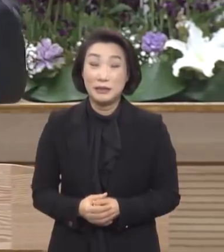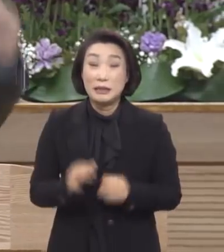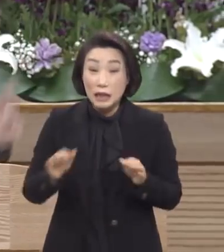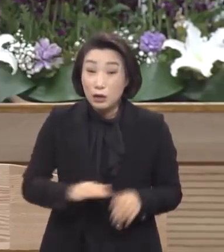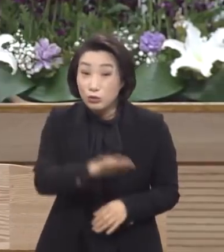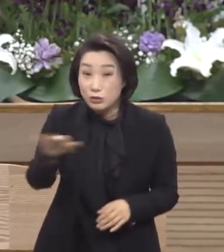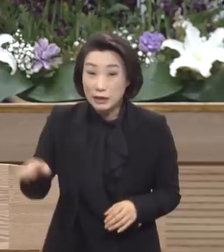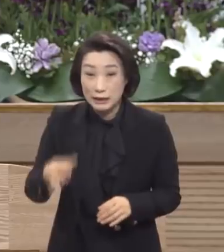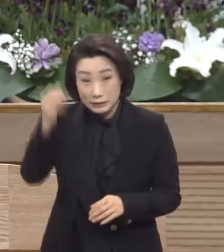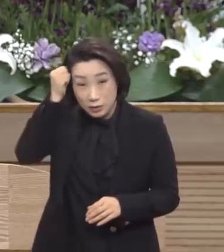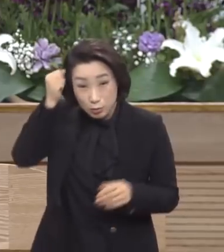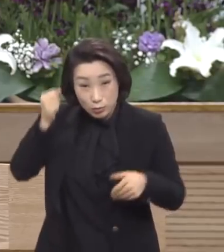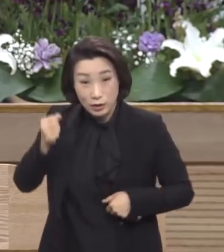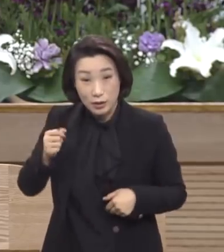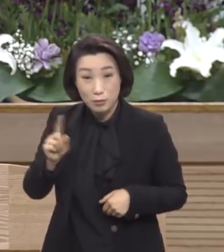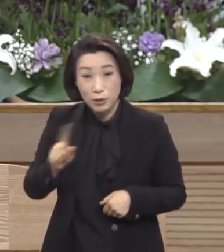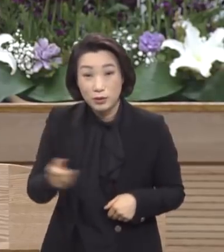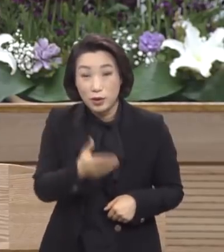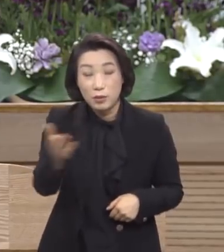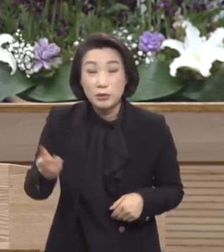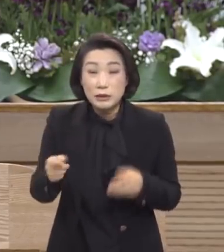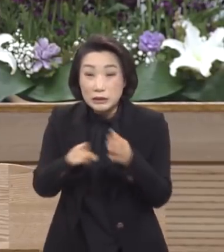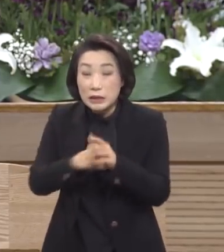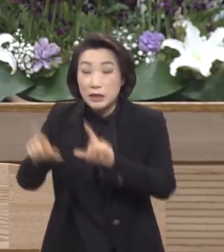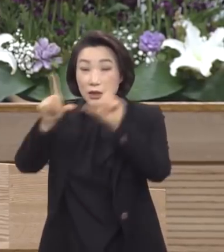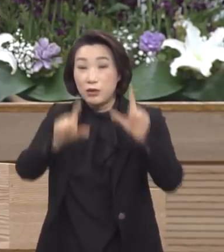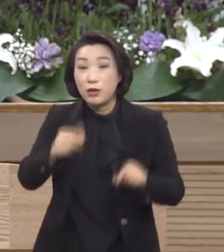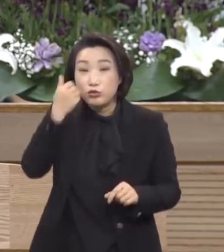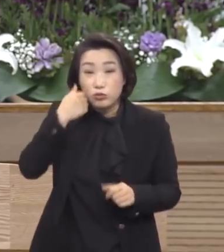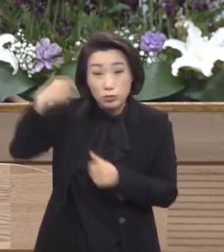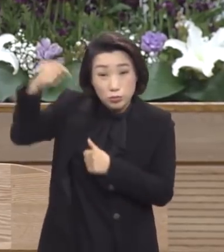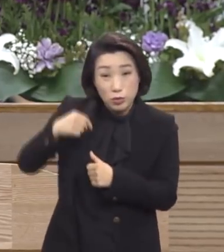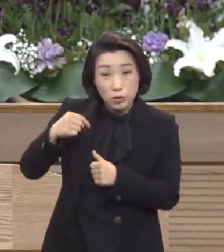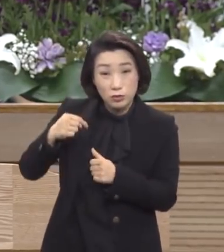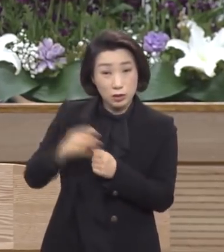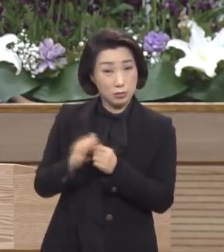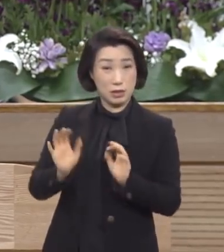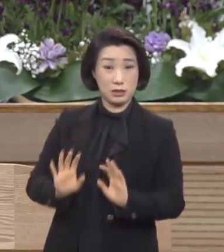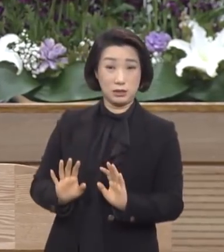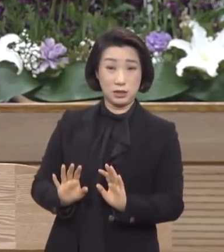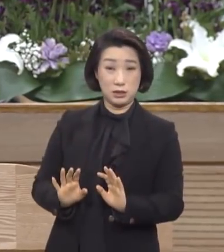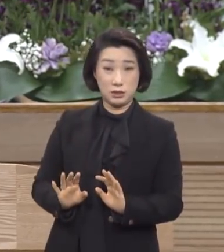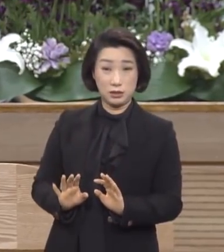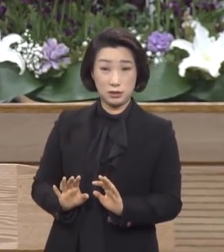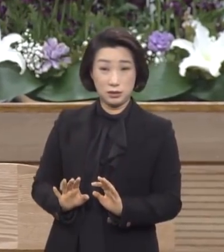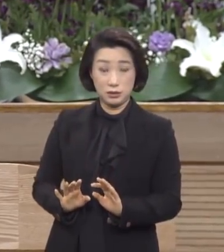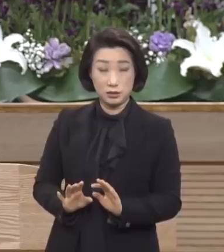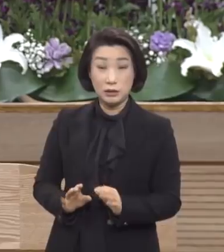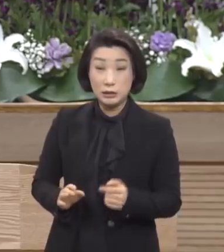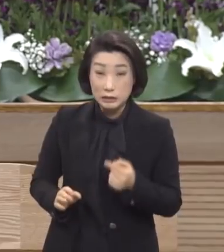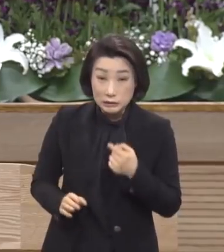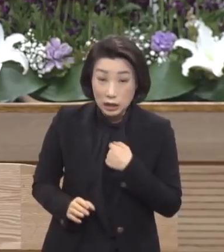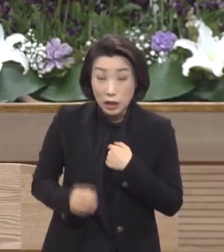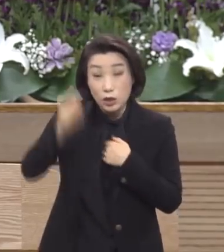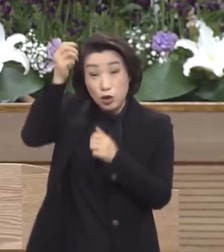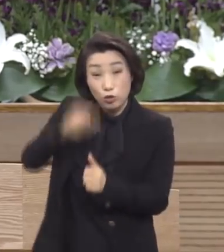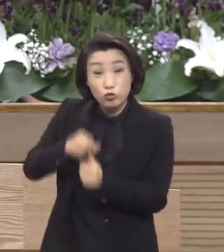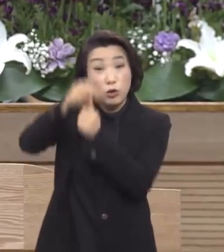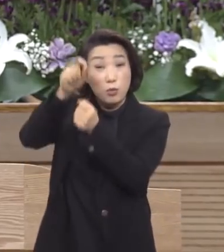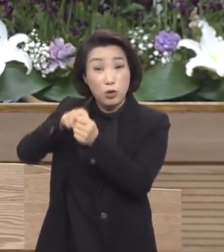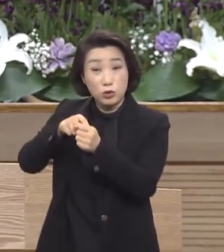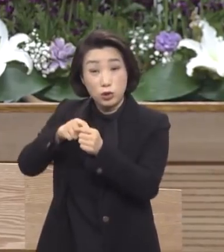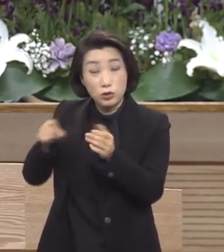우리가 잘할 것은 신앙생활은 남이 시켜서가 아니야. 아멘. 내가 살려고 하는